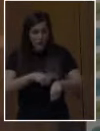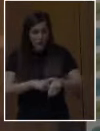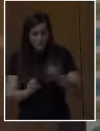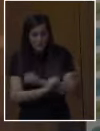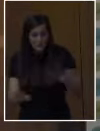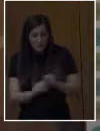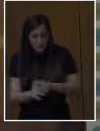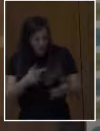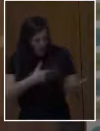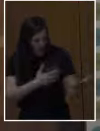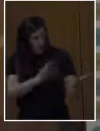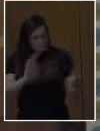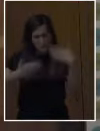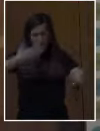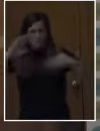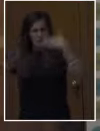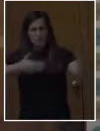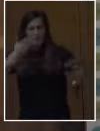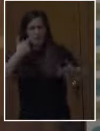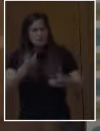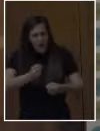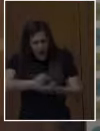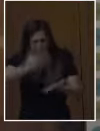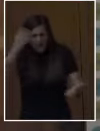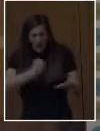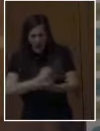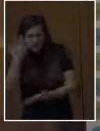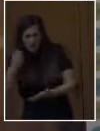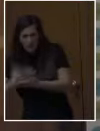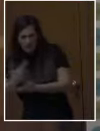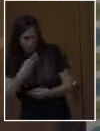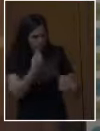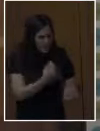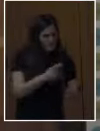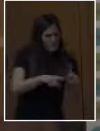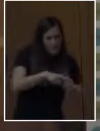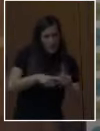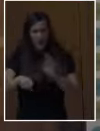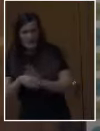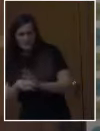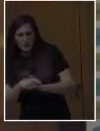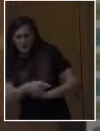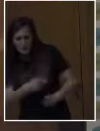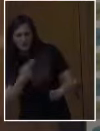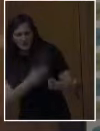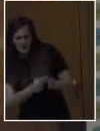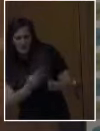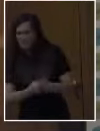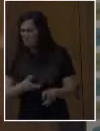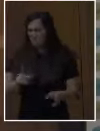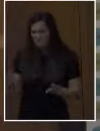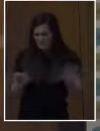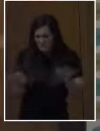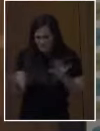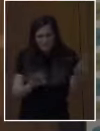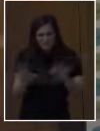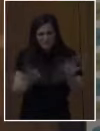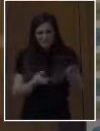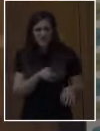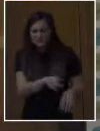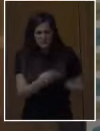κρίση. Τι είναι καλό, τι δεν είναι καλό, ποια είναι η αξία του καθενός. Τι μου χρησιμεύει, τι δεν μου χρησιμεύει. Τι είναι κατάλληλο, τι είναι